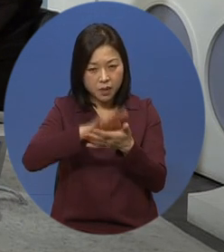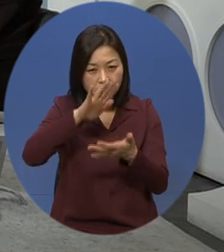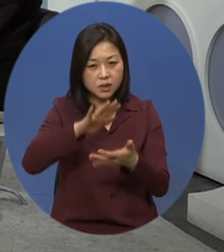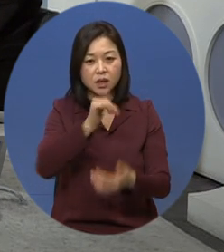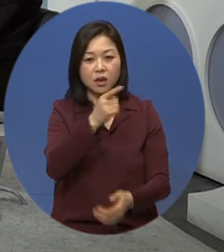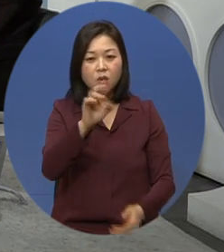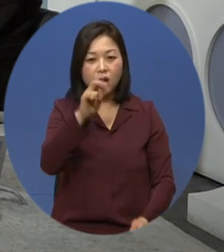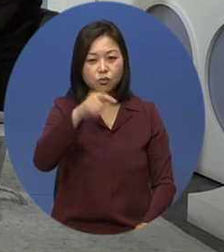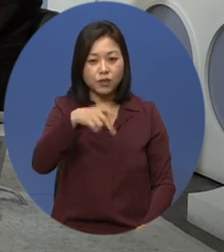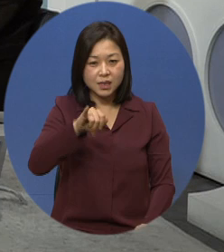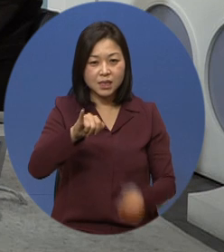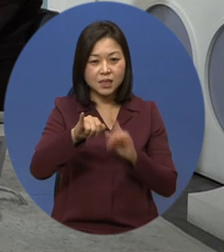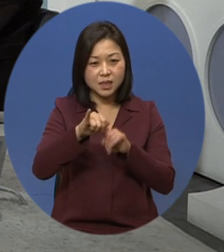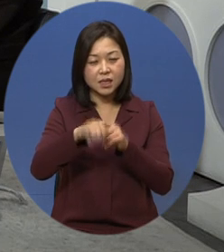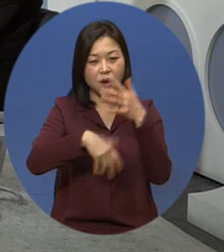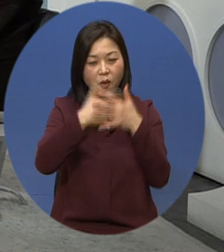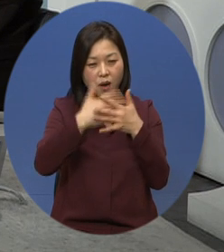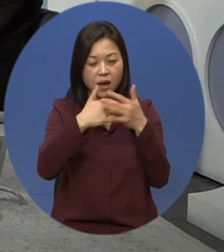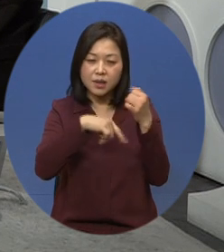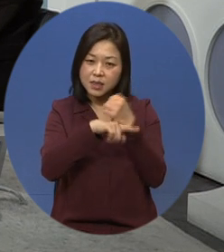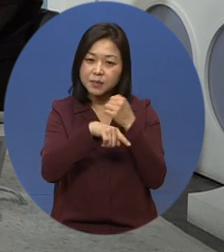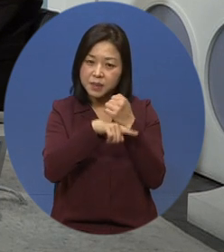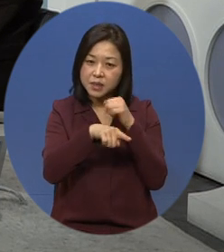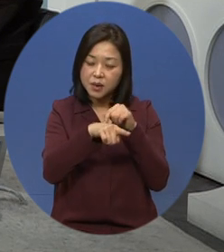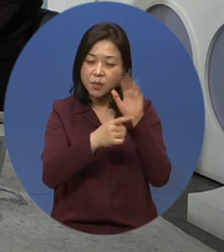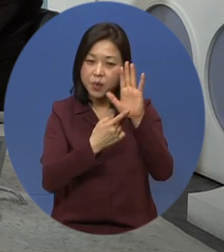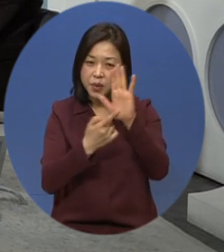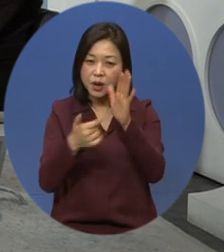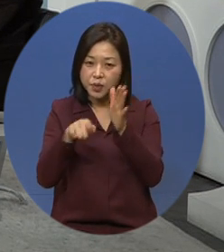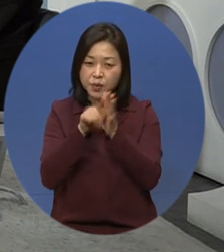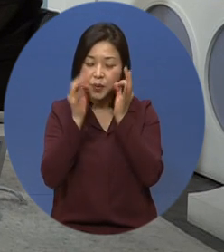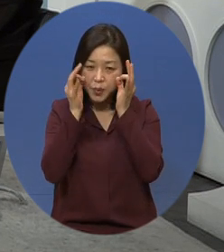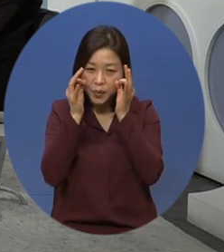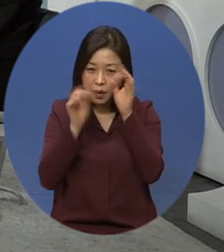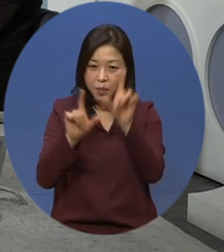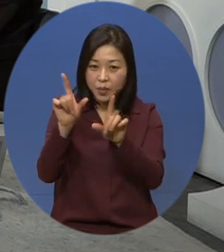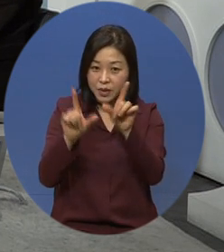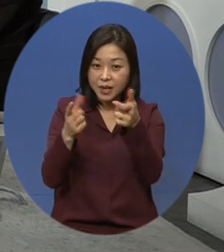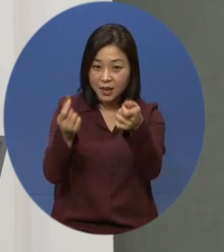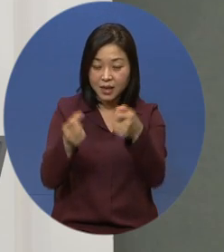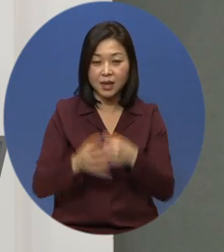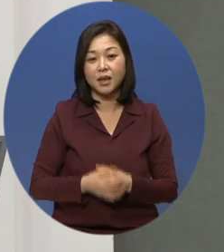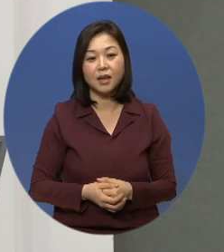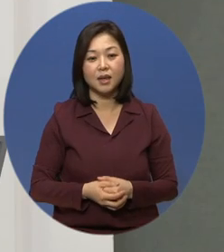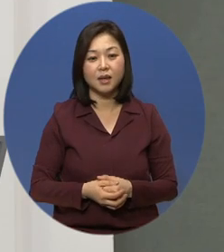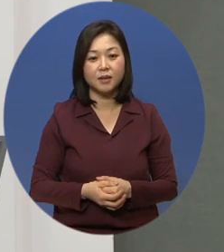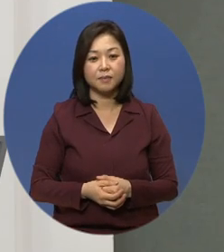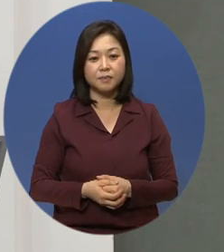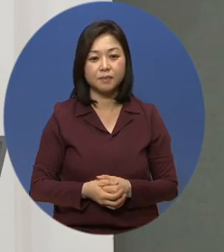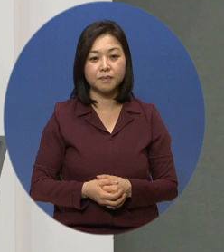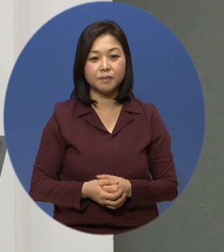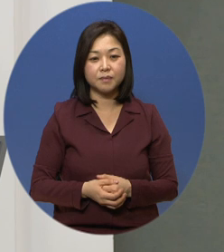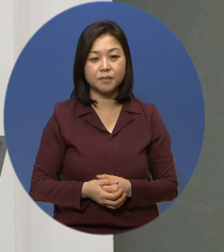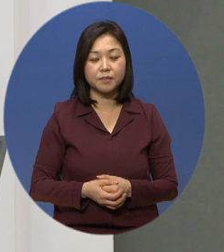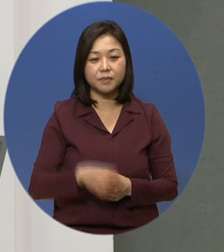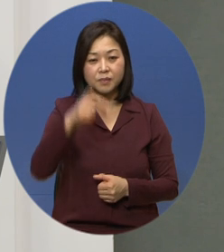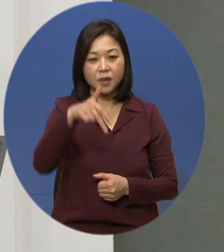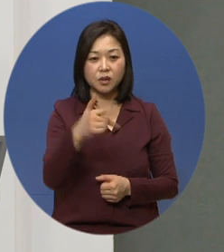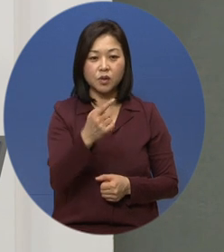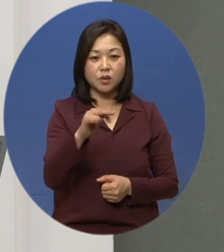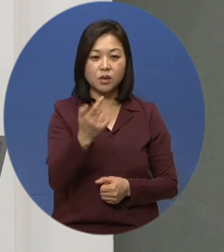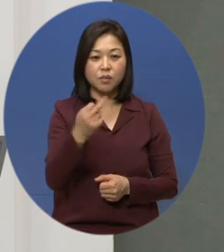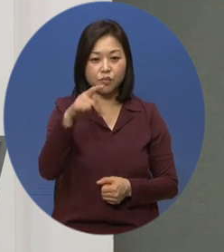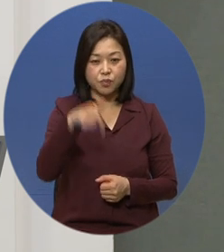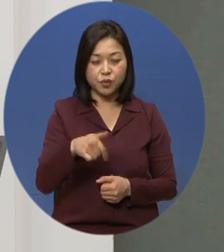황무지에 대한 영화의 의미를 부여해주고 계신데 그 우리조 섬 거죠